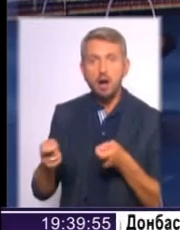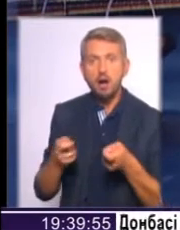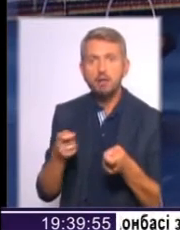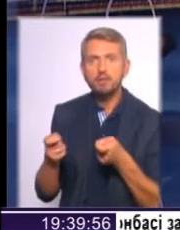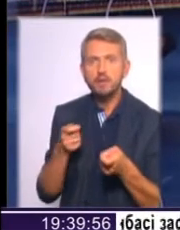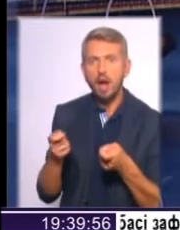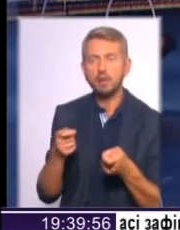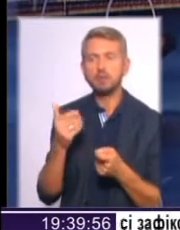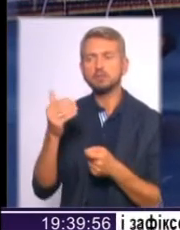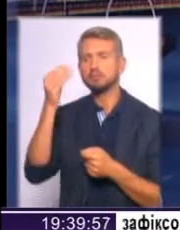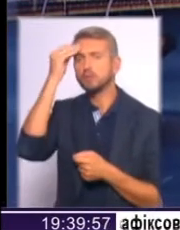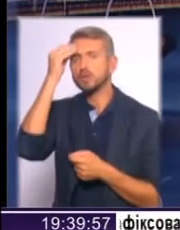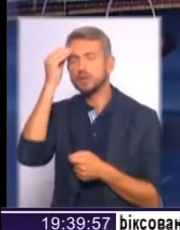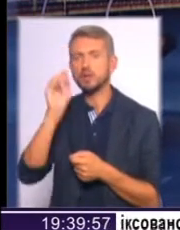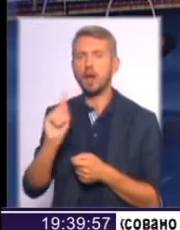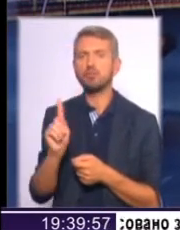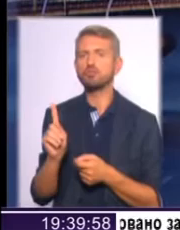яка позиція, що може